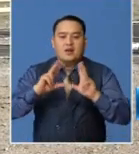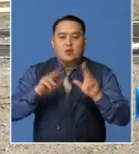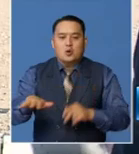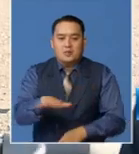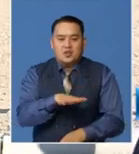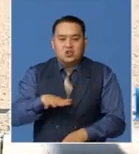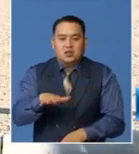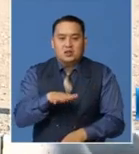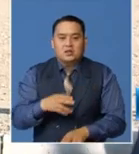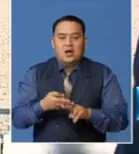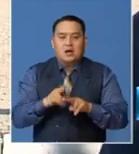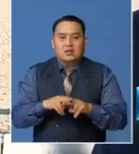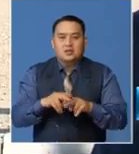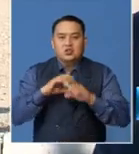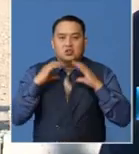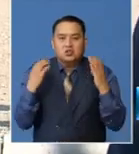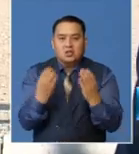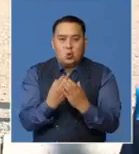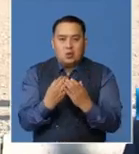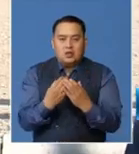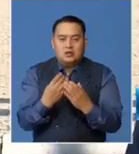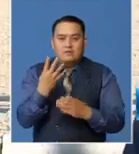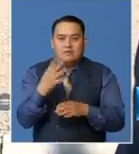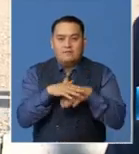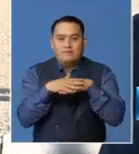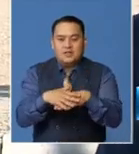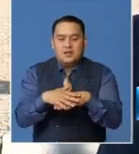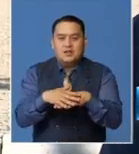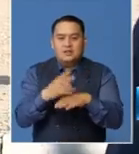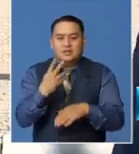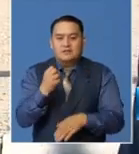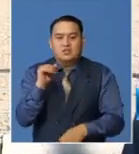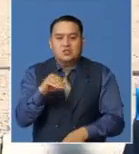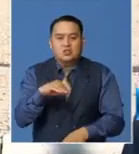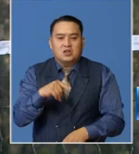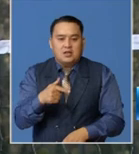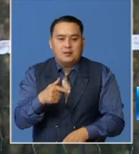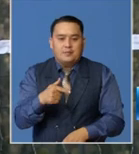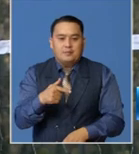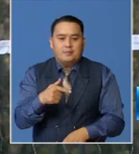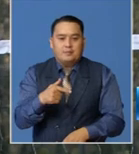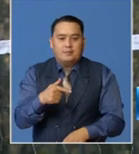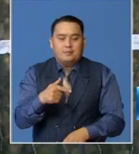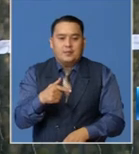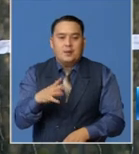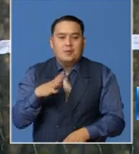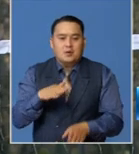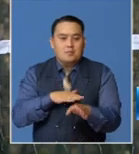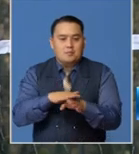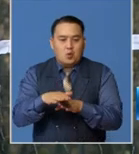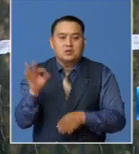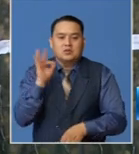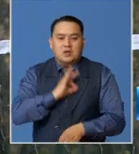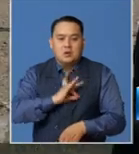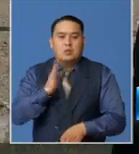на инвалида 468 миллионов 200 тысяч тенге который были полностью освоенных